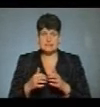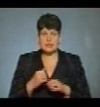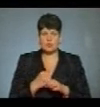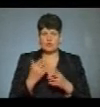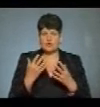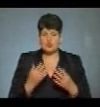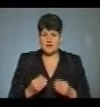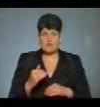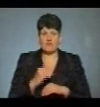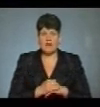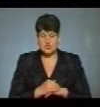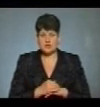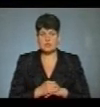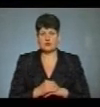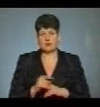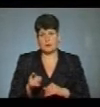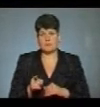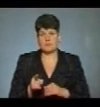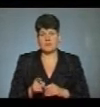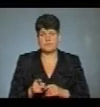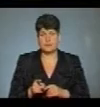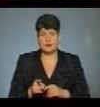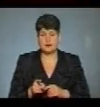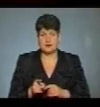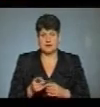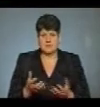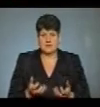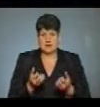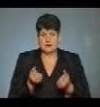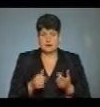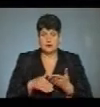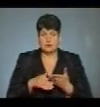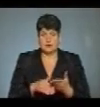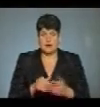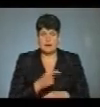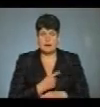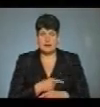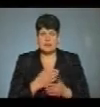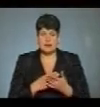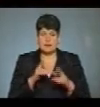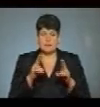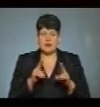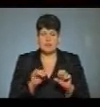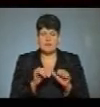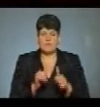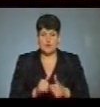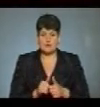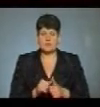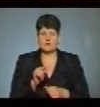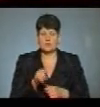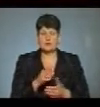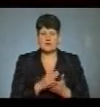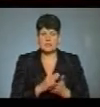робочого дня, і ввечері. Тому таким чином ми перестраховуємо медиків. Є в нас закріплена в правилах форма. Тут